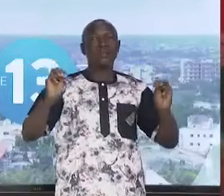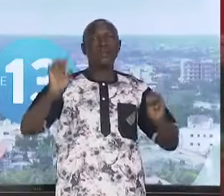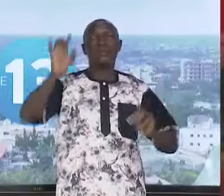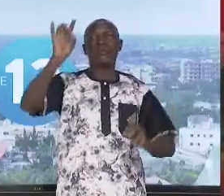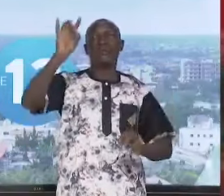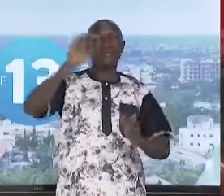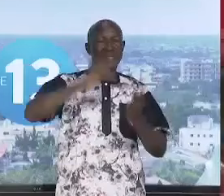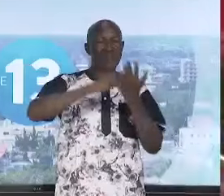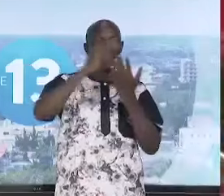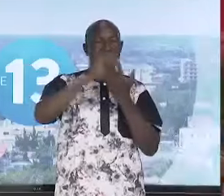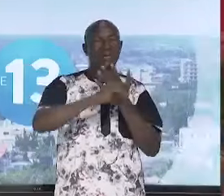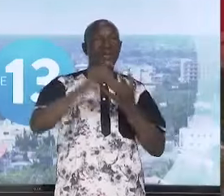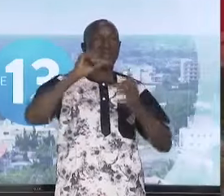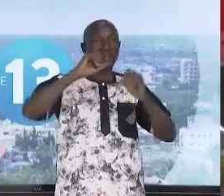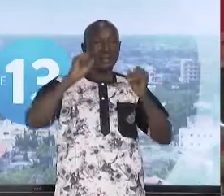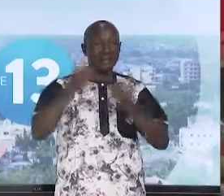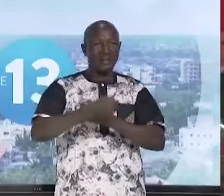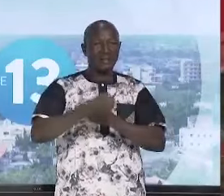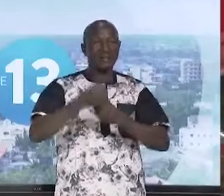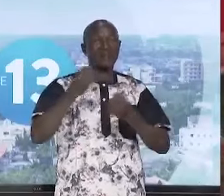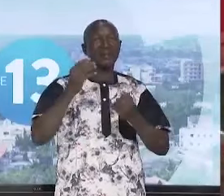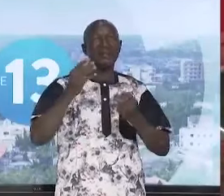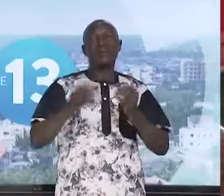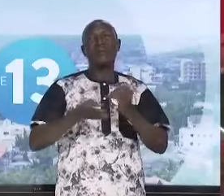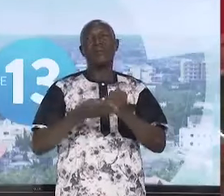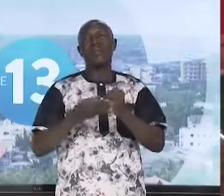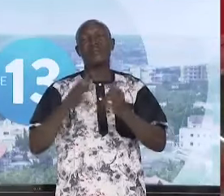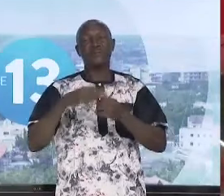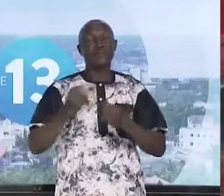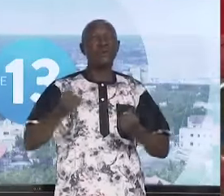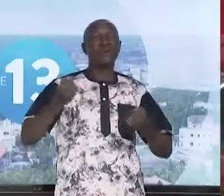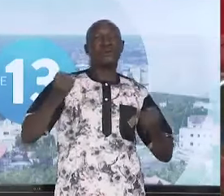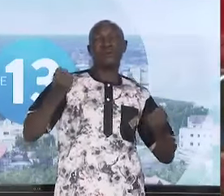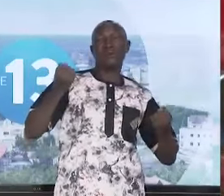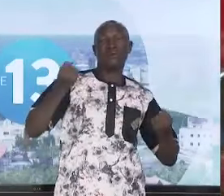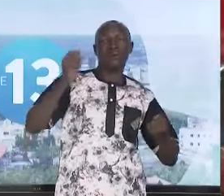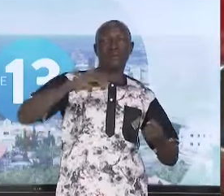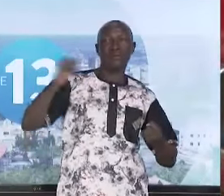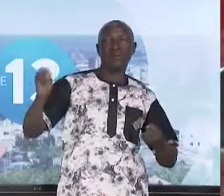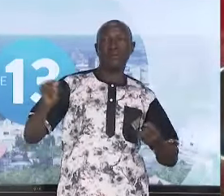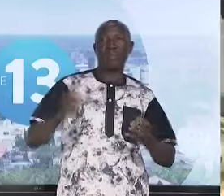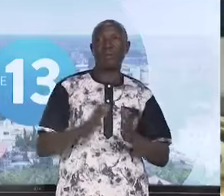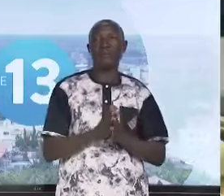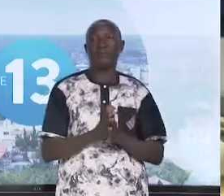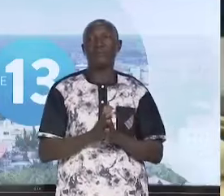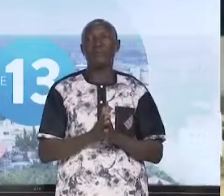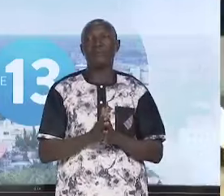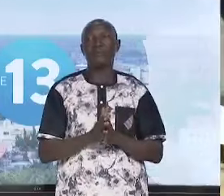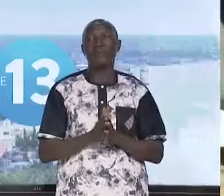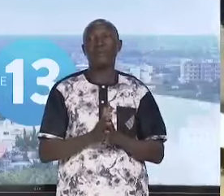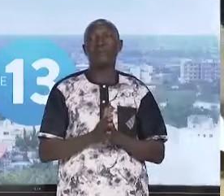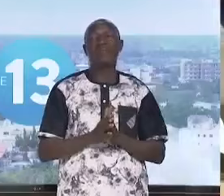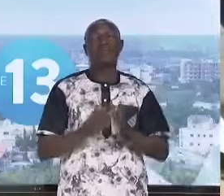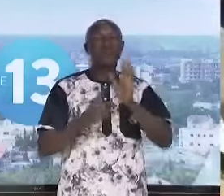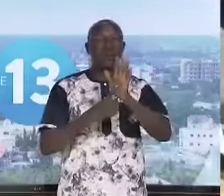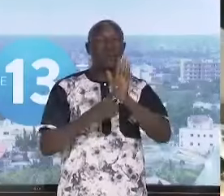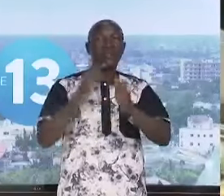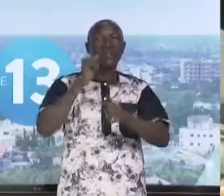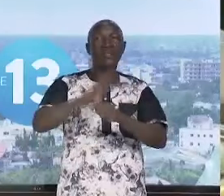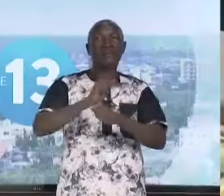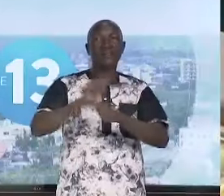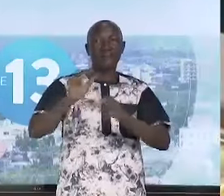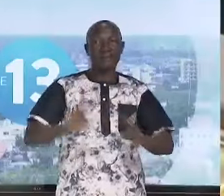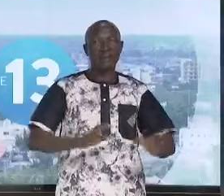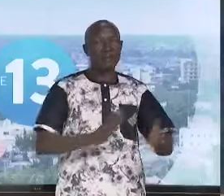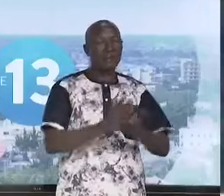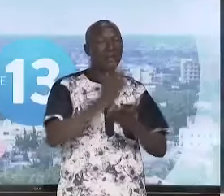à la salle des banquets de Ouaga 2000. Et deuxièmement, c'était pour montrer le travail qui a été fait par les artistes en